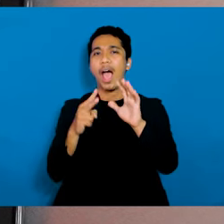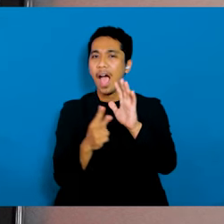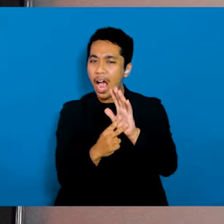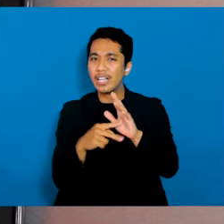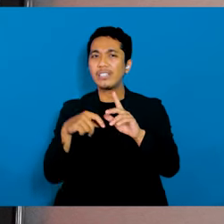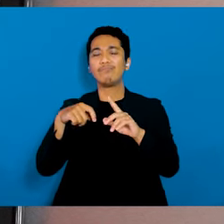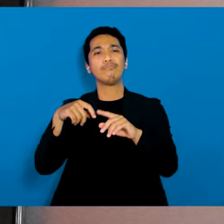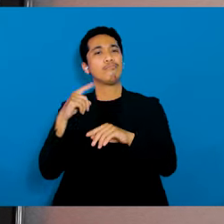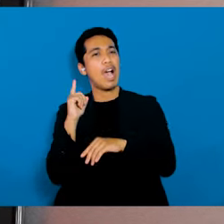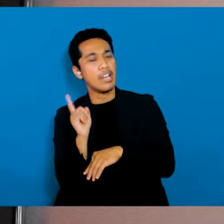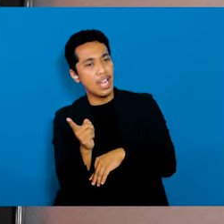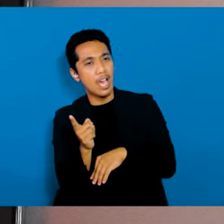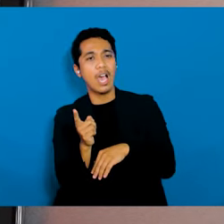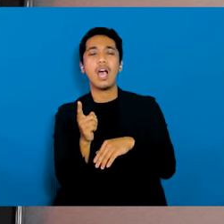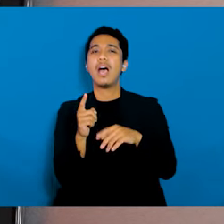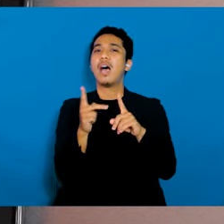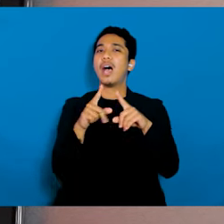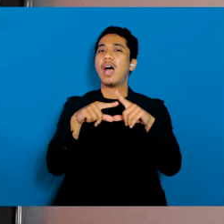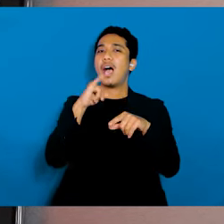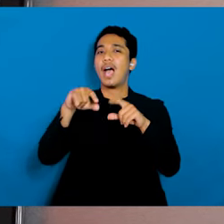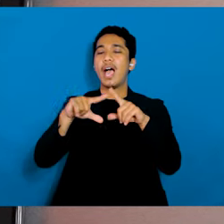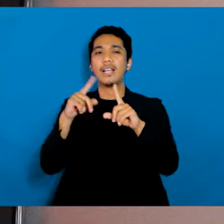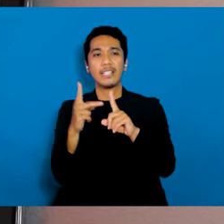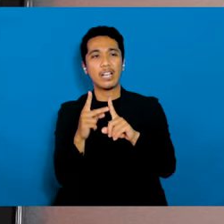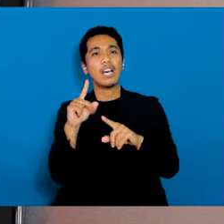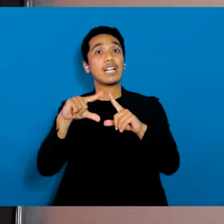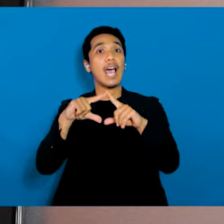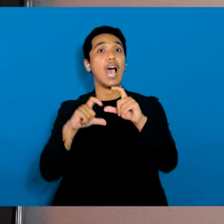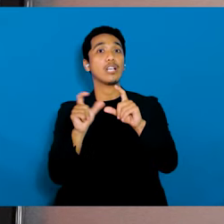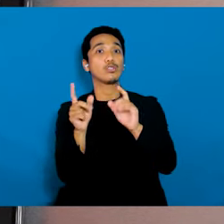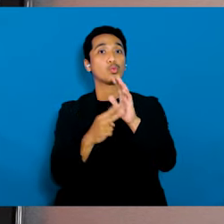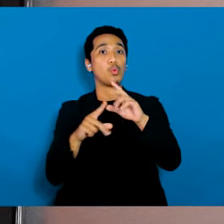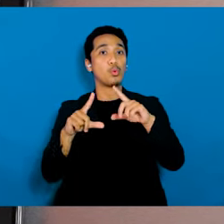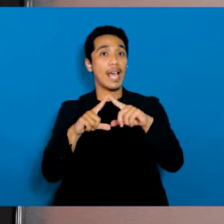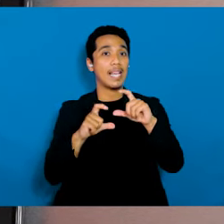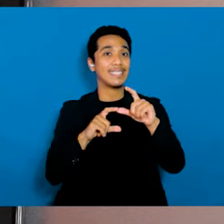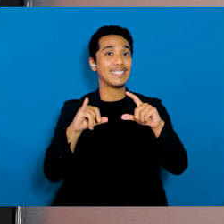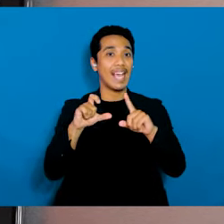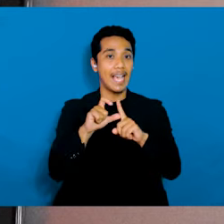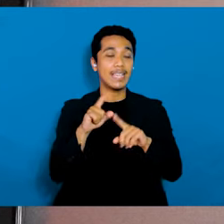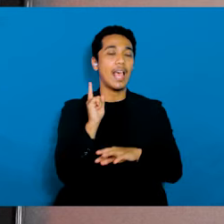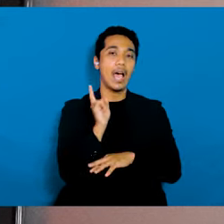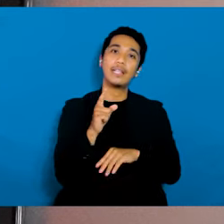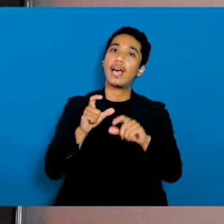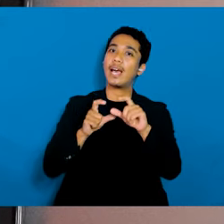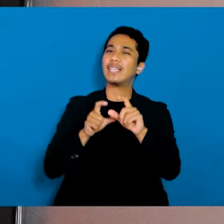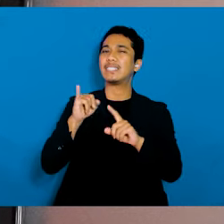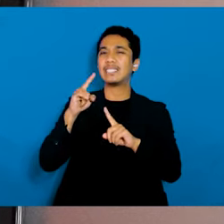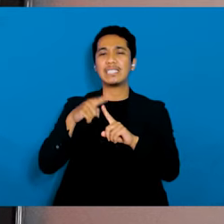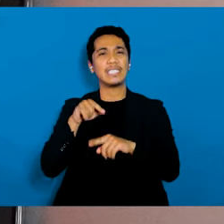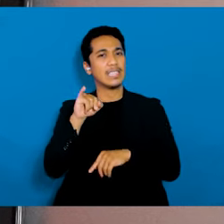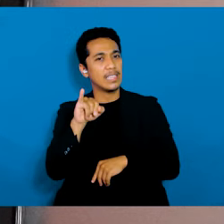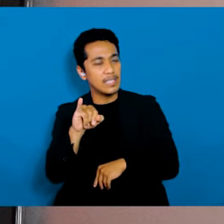Rohan Kudus, kemudian ada Hajah Rangkayu Rasuna Said, kemudian ada